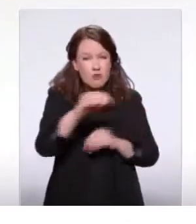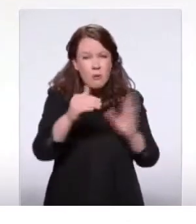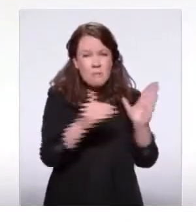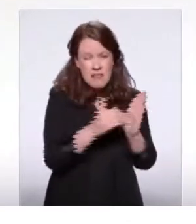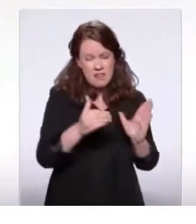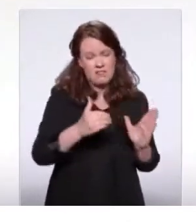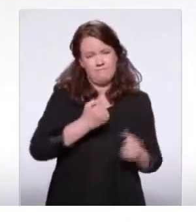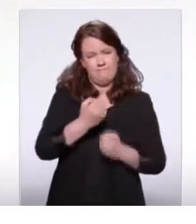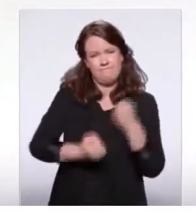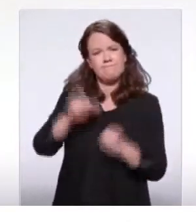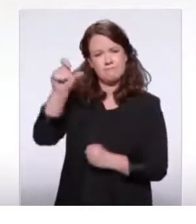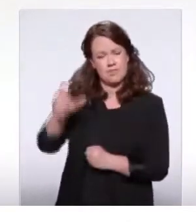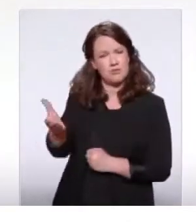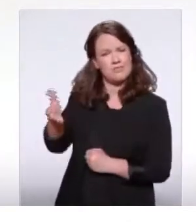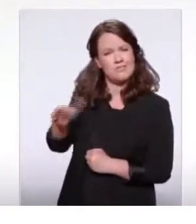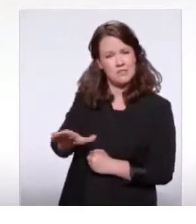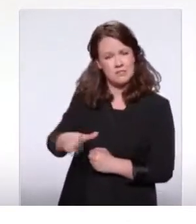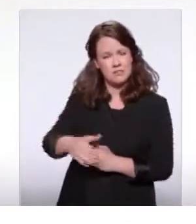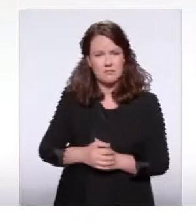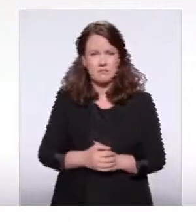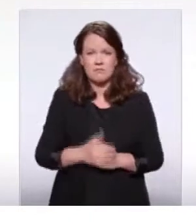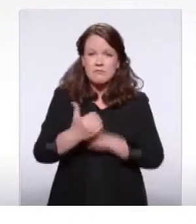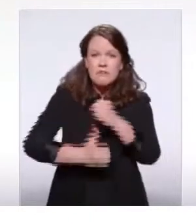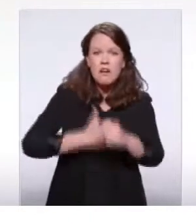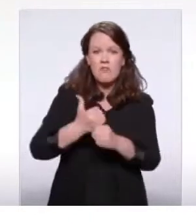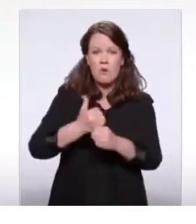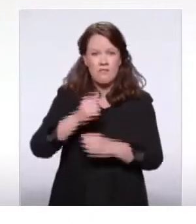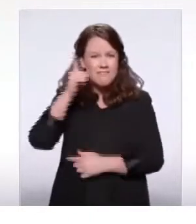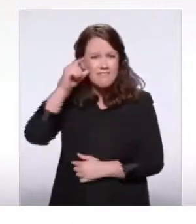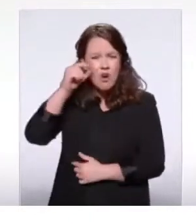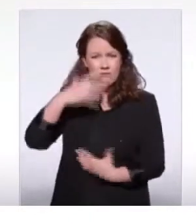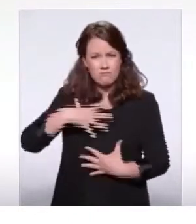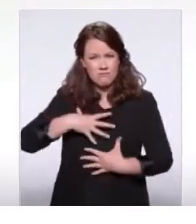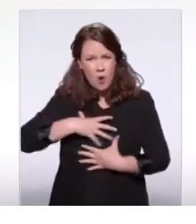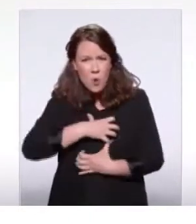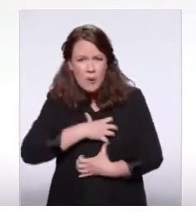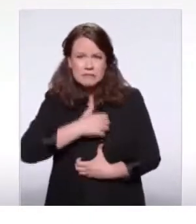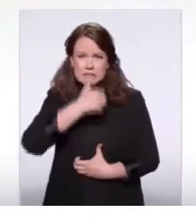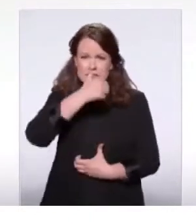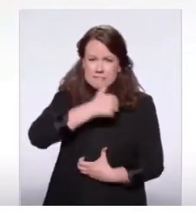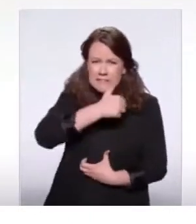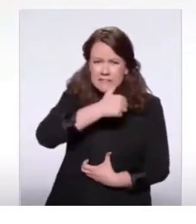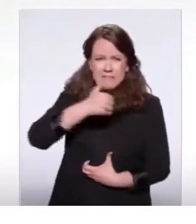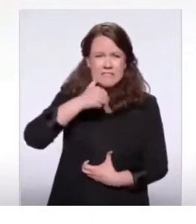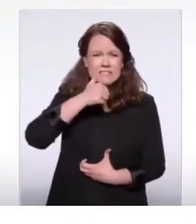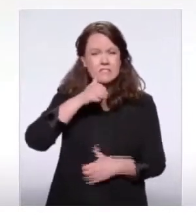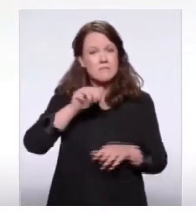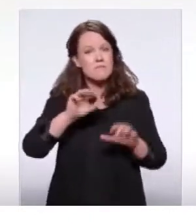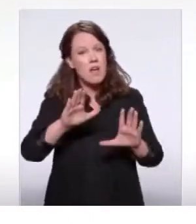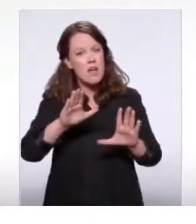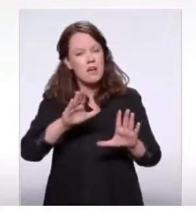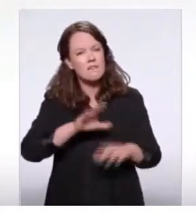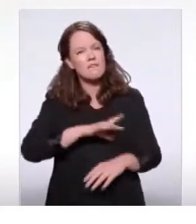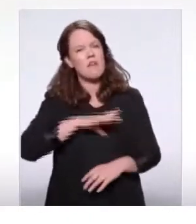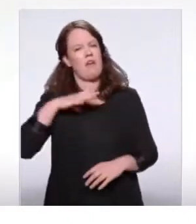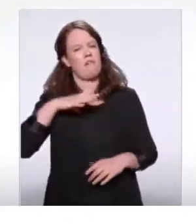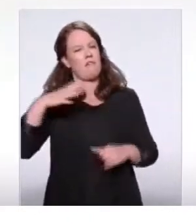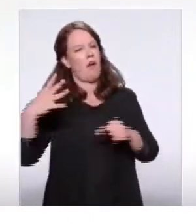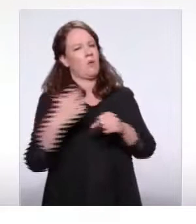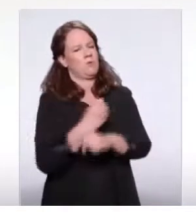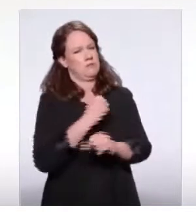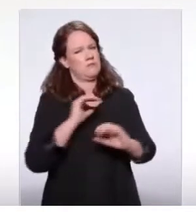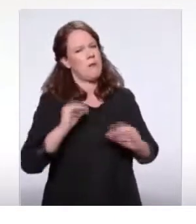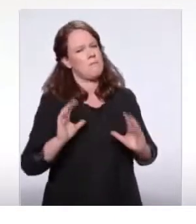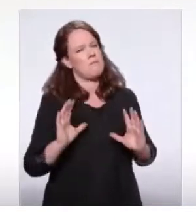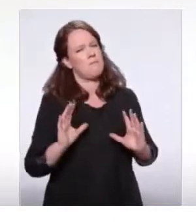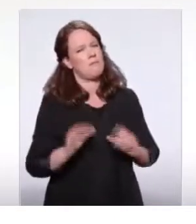an d'efforts pour tous, d'angoisse, de sacrifice, de fierté aussi et d'actes héroïques. Un